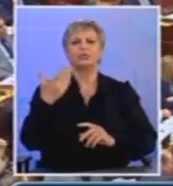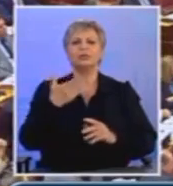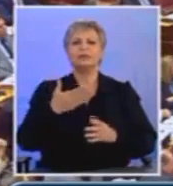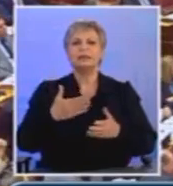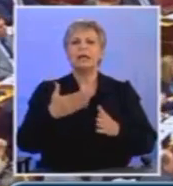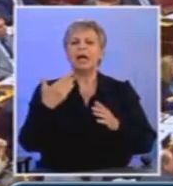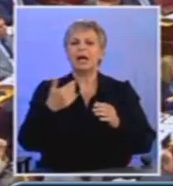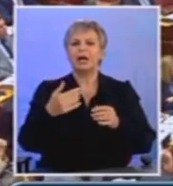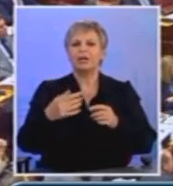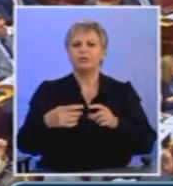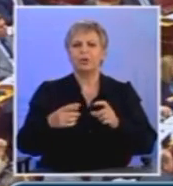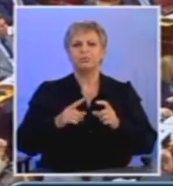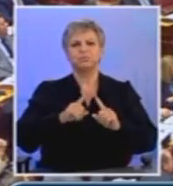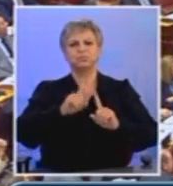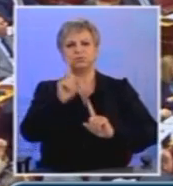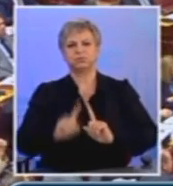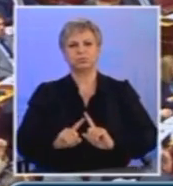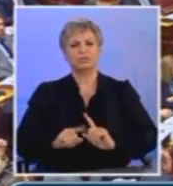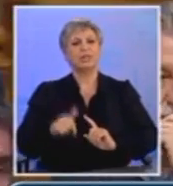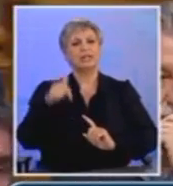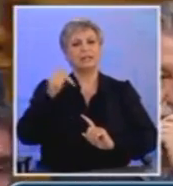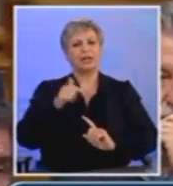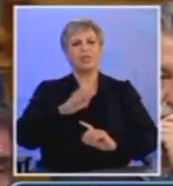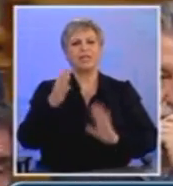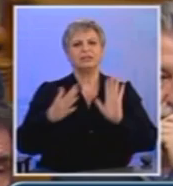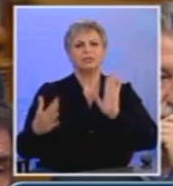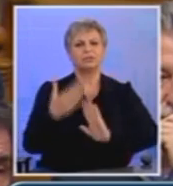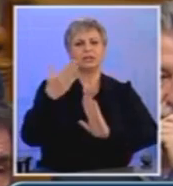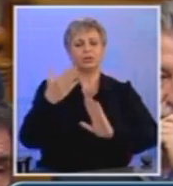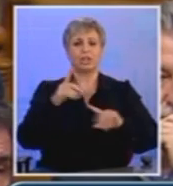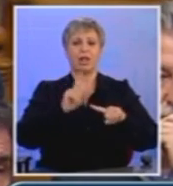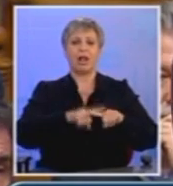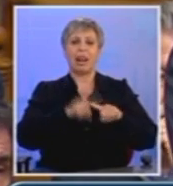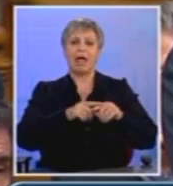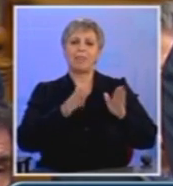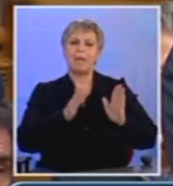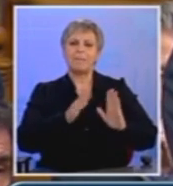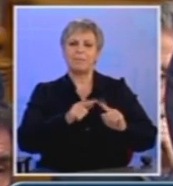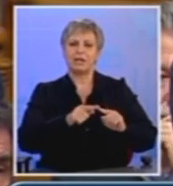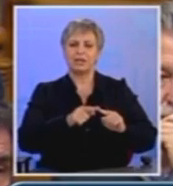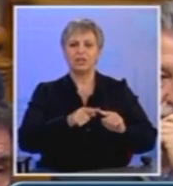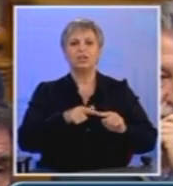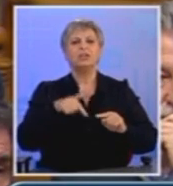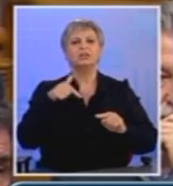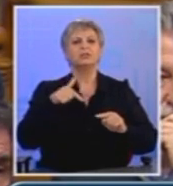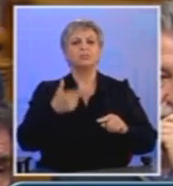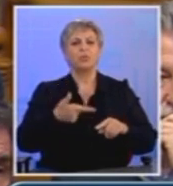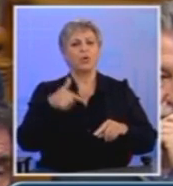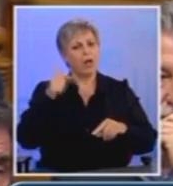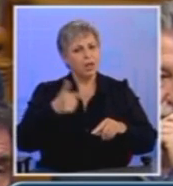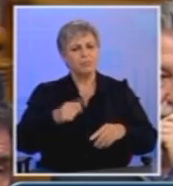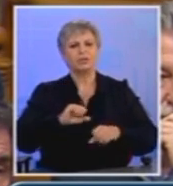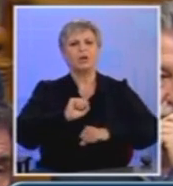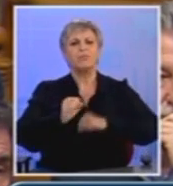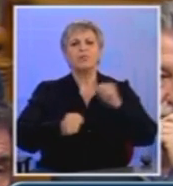σύγκρουση ανάμεσα στη μικρή ελλάδα που σήκωσε ανάστημα και σε έναν λαό που πολεμά για το δίκιο